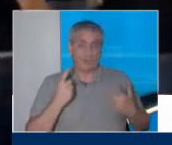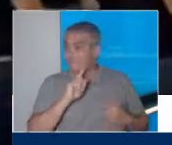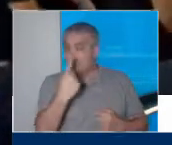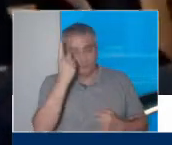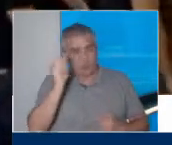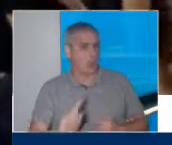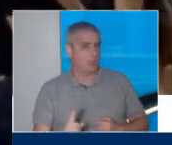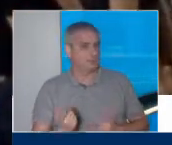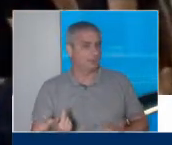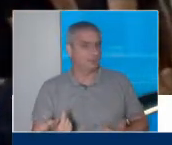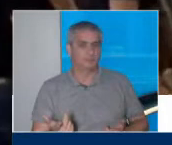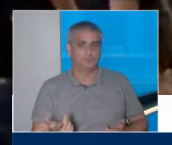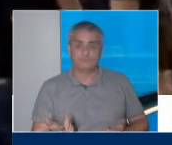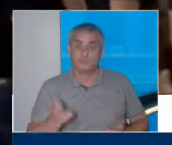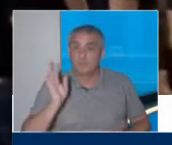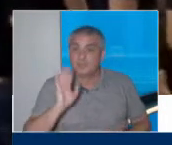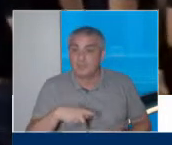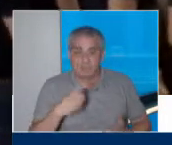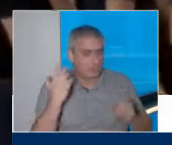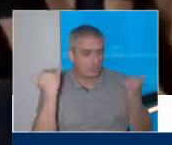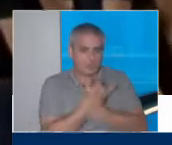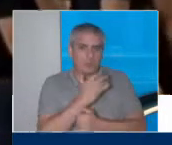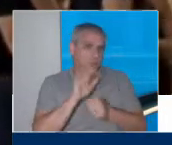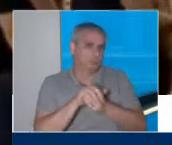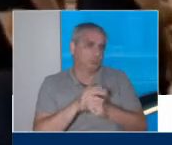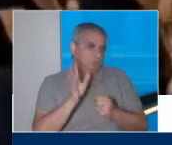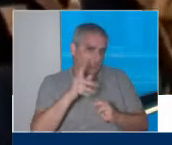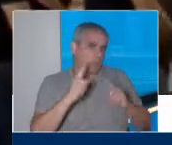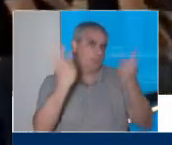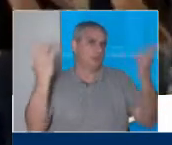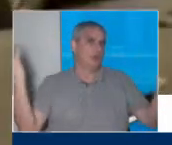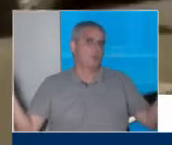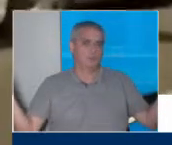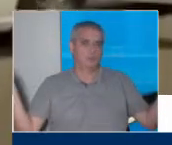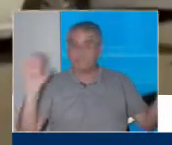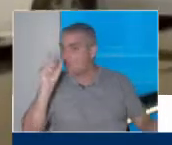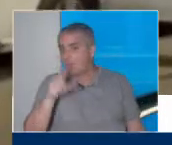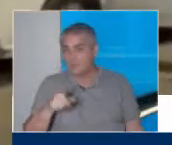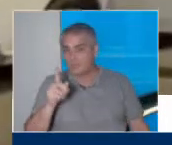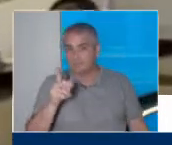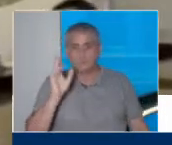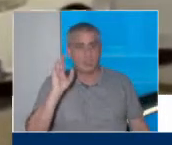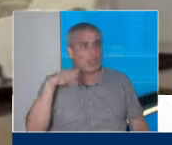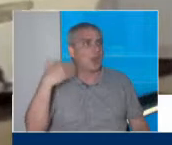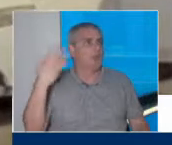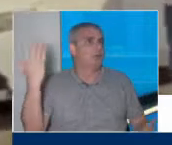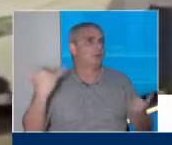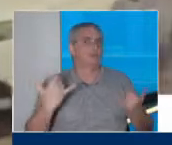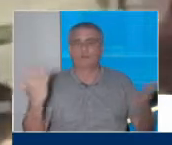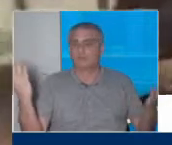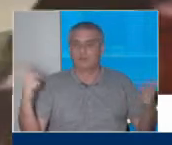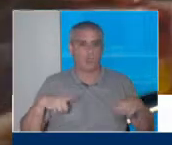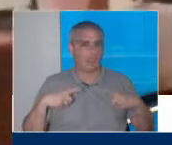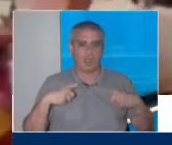יודע שהוא על הכוונת. אפילו בטעות בזיהוי יכול להיות שזה גם על הכוונת. אפילו בן אדם יכול באמת להיות עכשיו